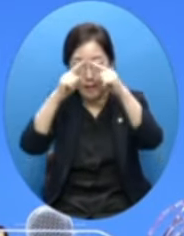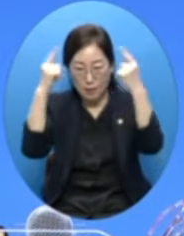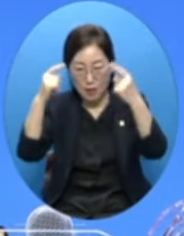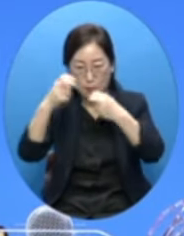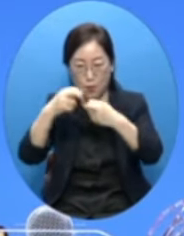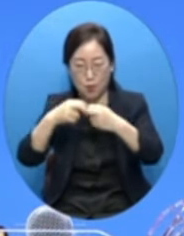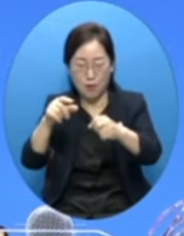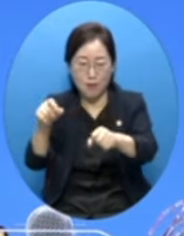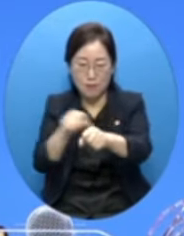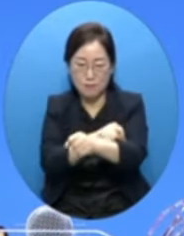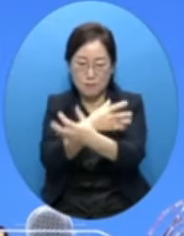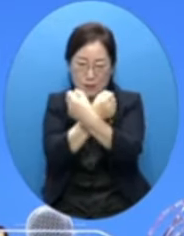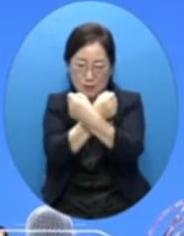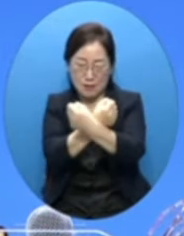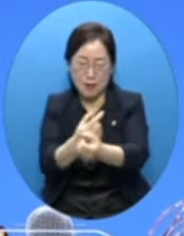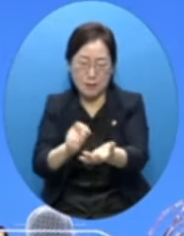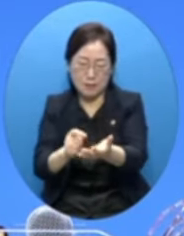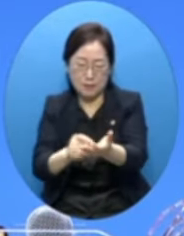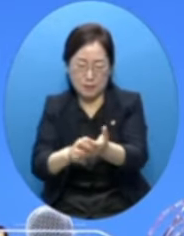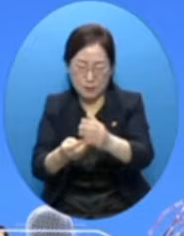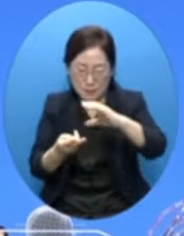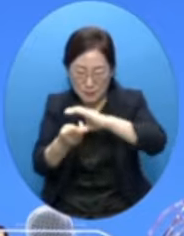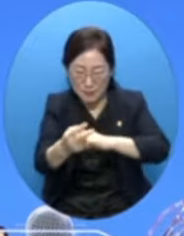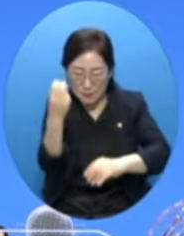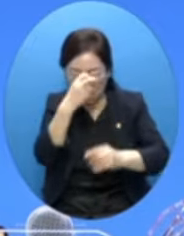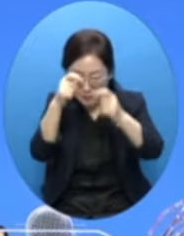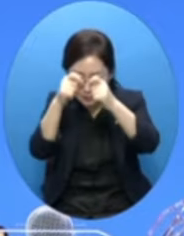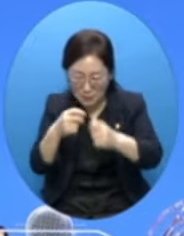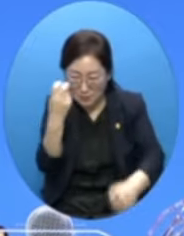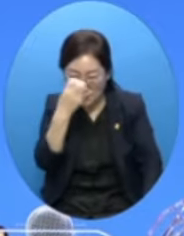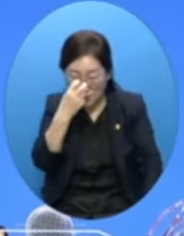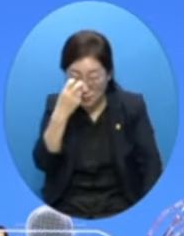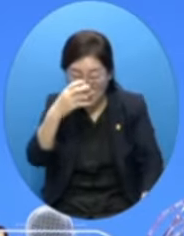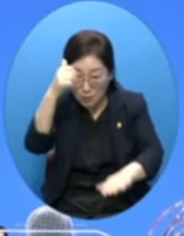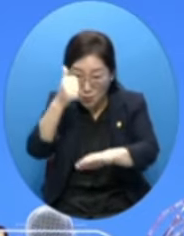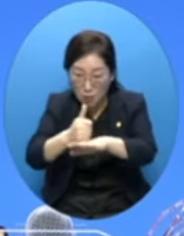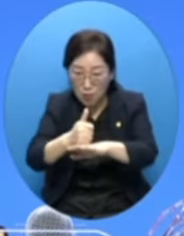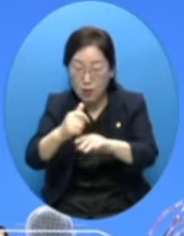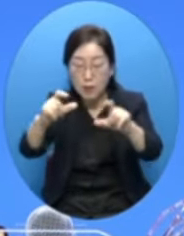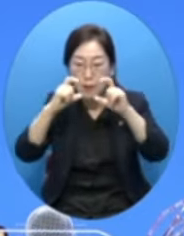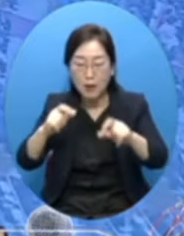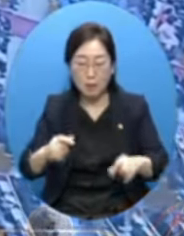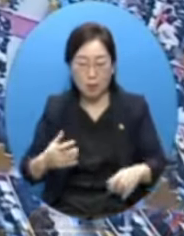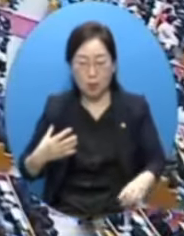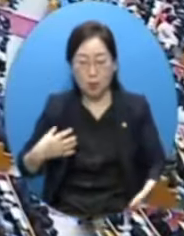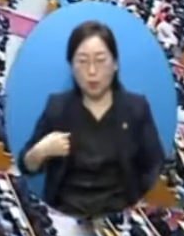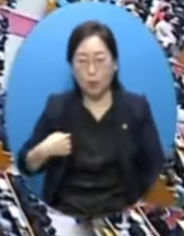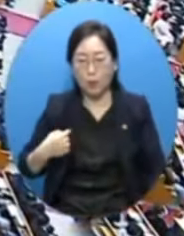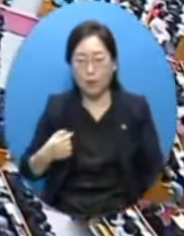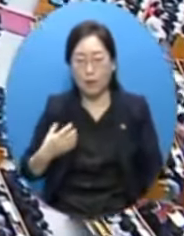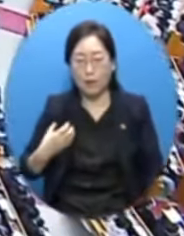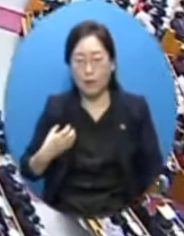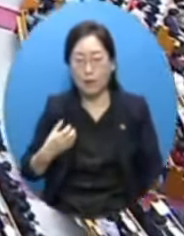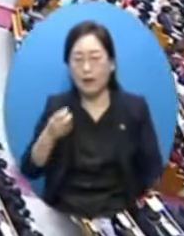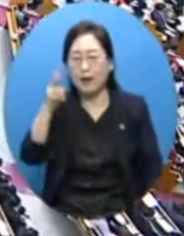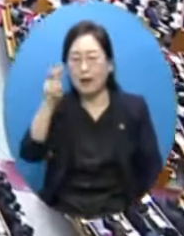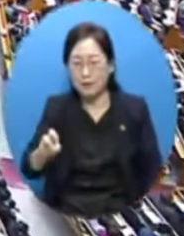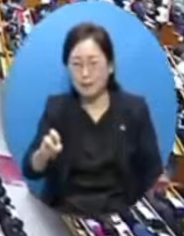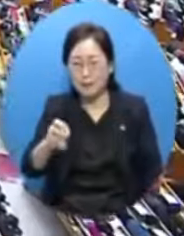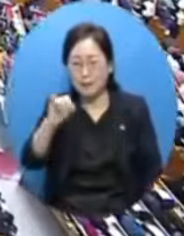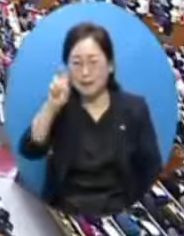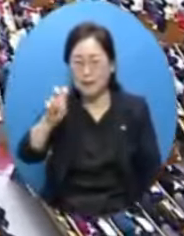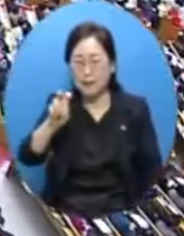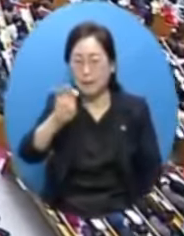신속하게 검사를 받고 결과를 들을 수 있게 되었습니다. 오른쪽 가슴에 8cm의 암과 함께 임파선,